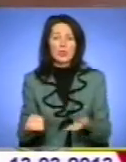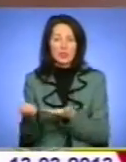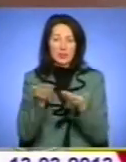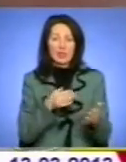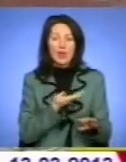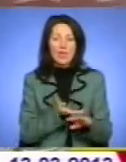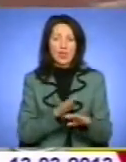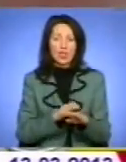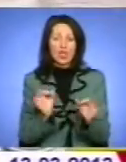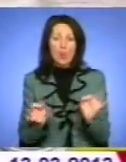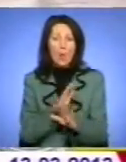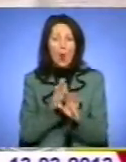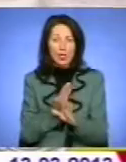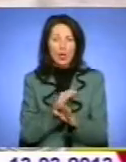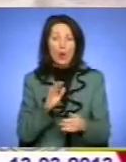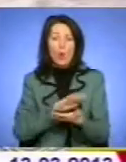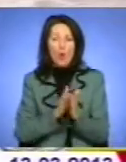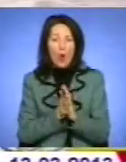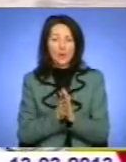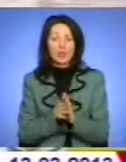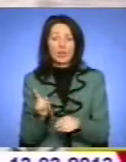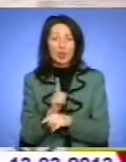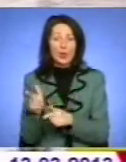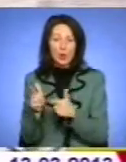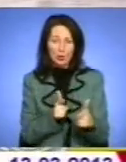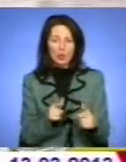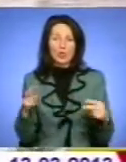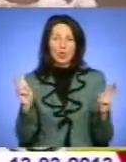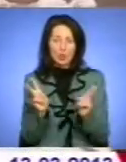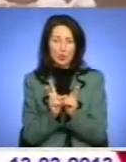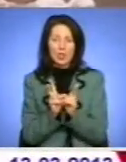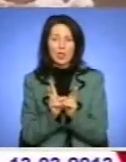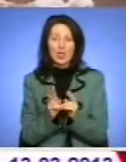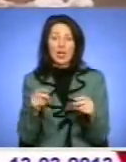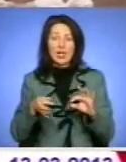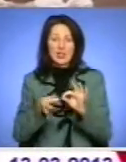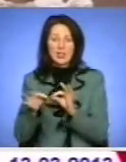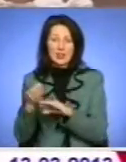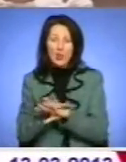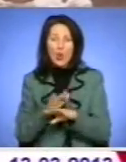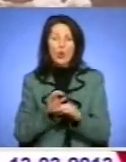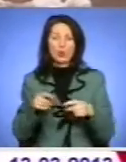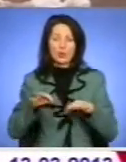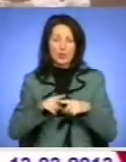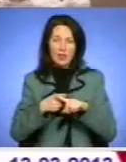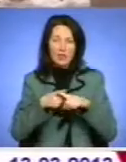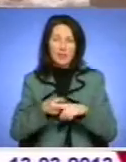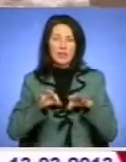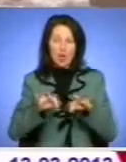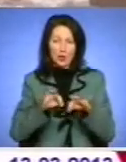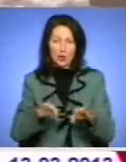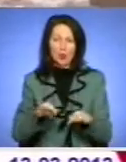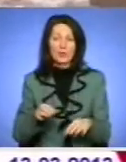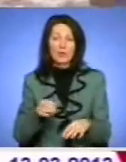негоду важкою технікою. Сьогодні під час засідання виконавчого комітету міський голова Тернополя Сергій Надал розпорядився на ці дні підготувати